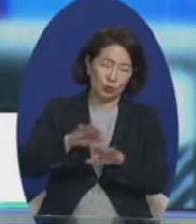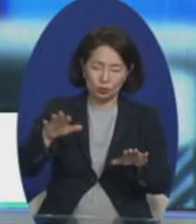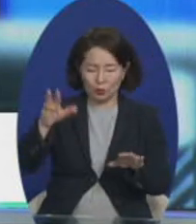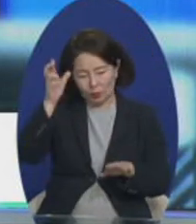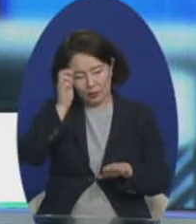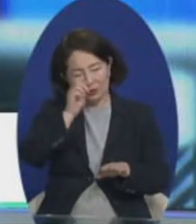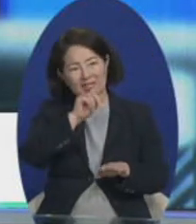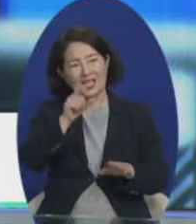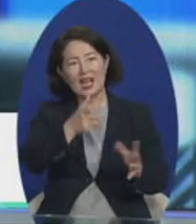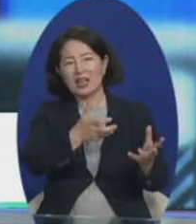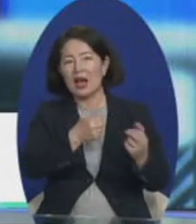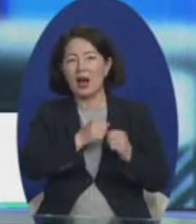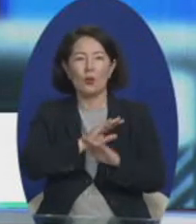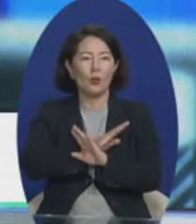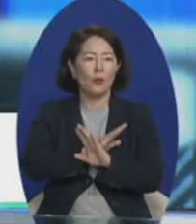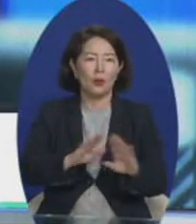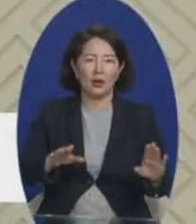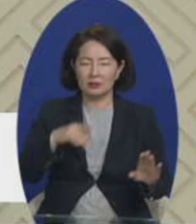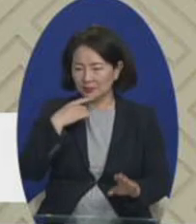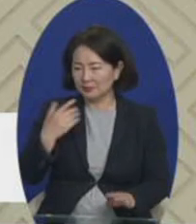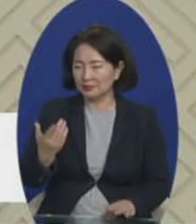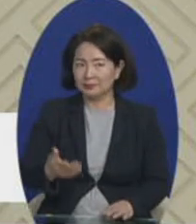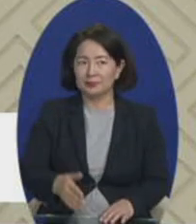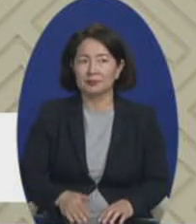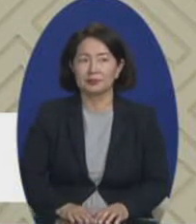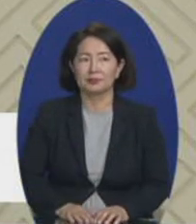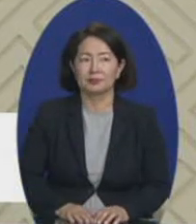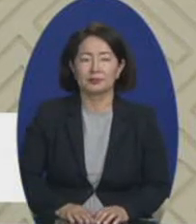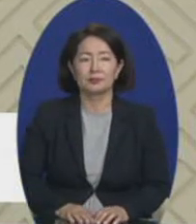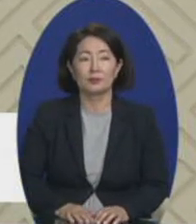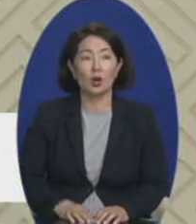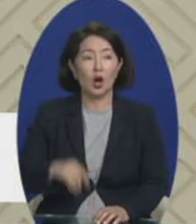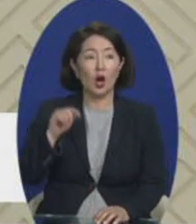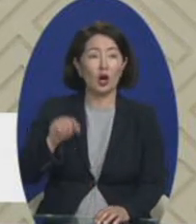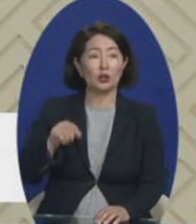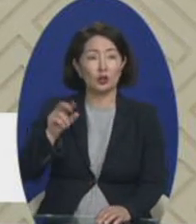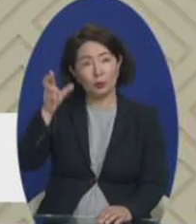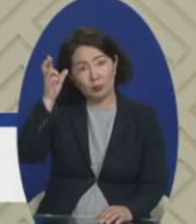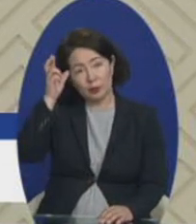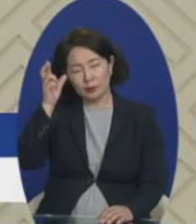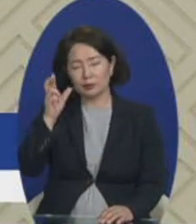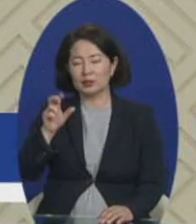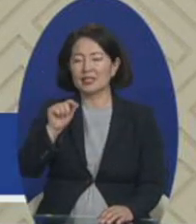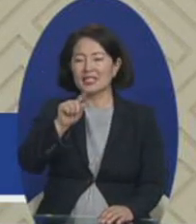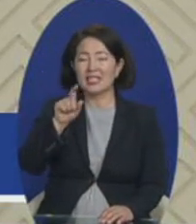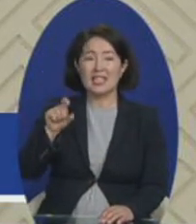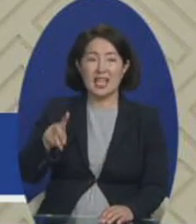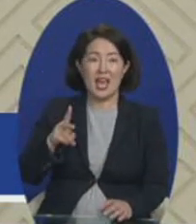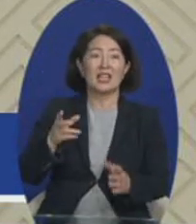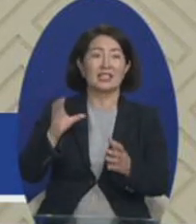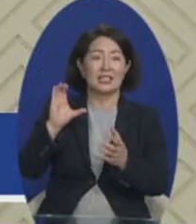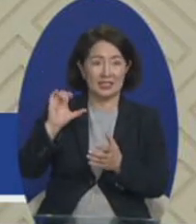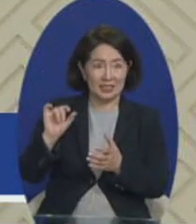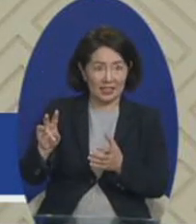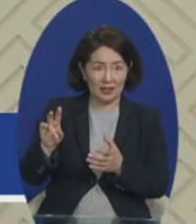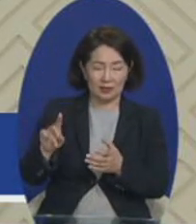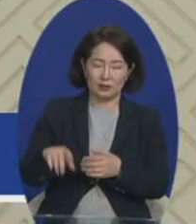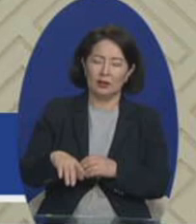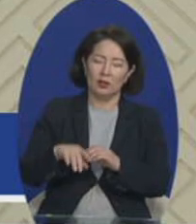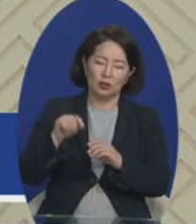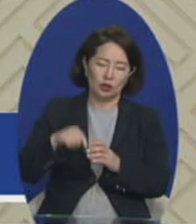зээл авахгүй гэдгийг мэдгдлээ. Өнөөдрийн байдлаар бол боловсролын зээлийн сангаас одоо 1.2 сая